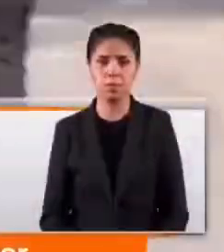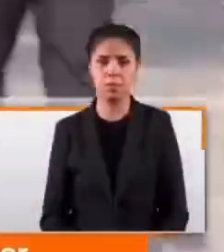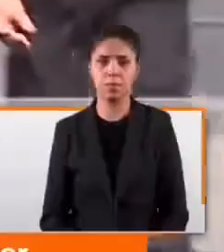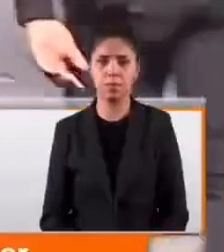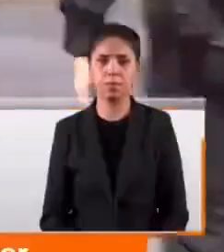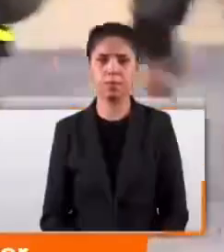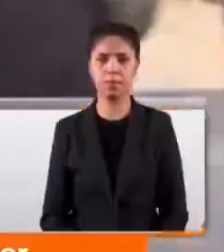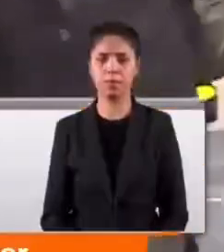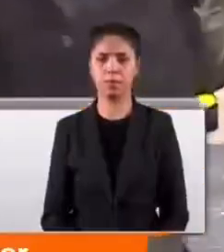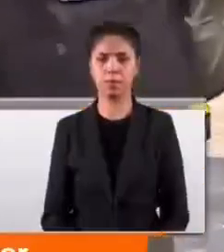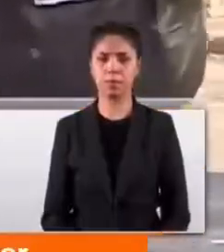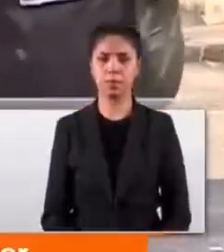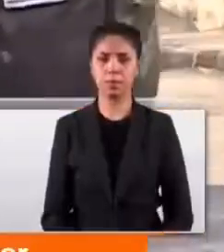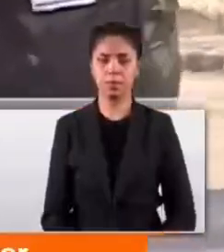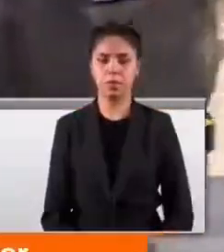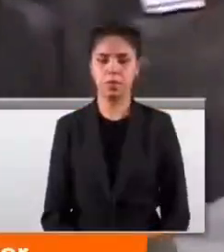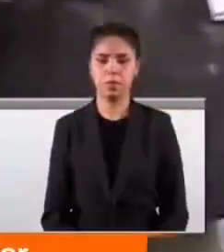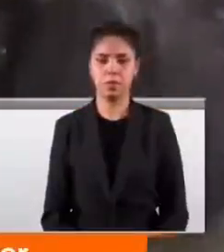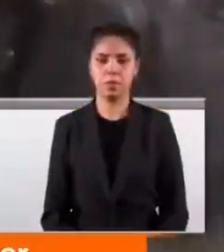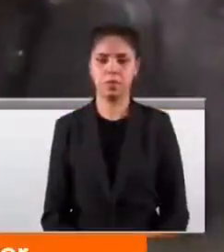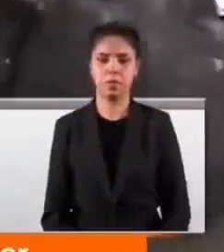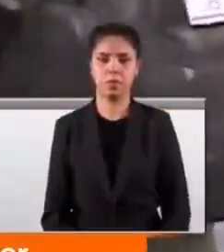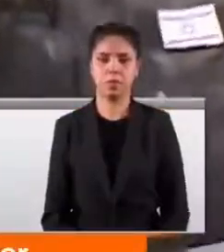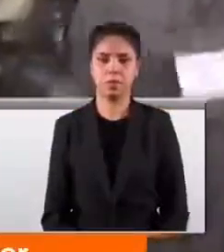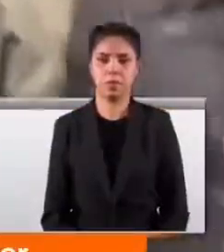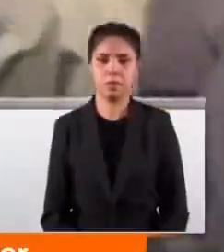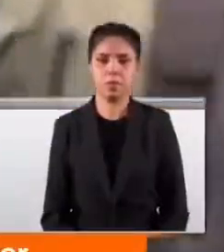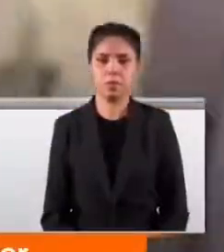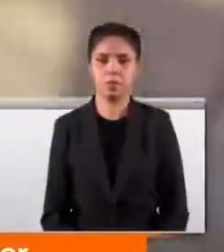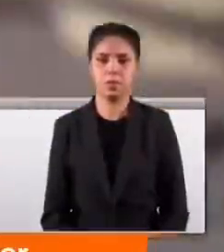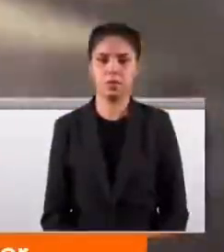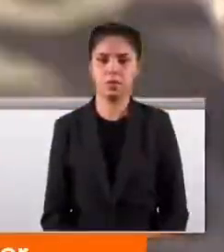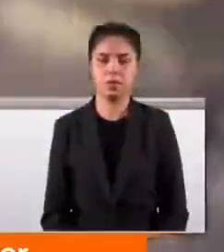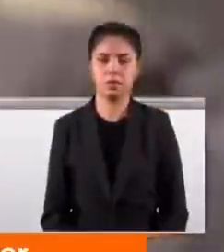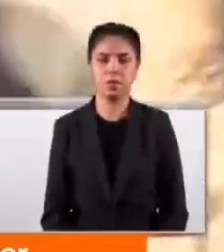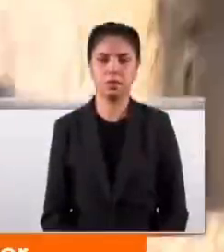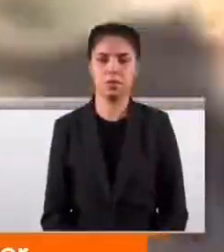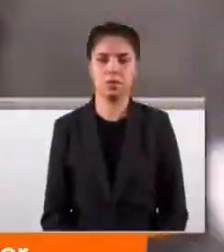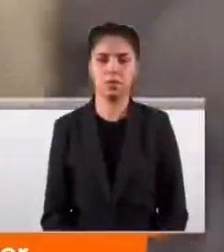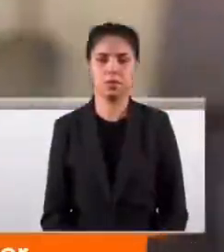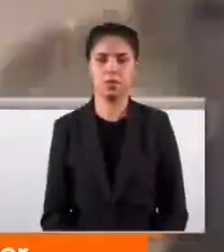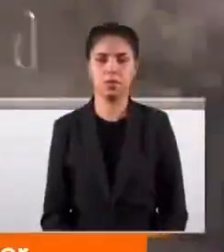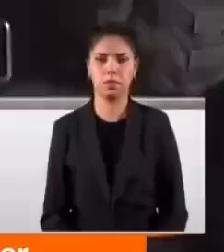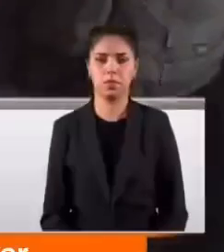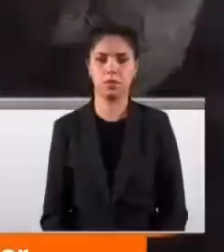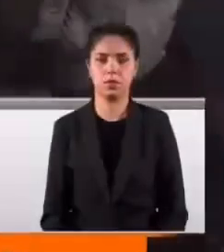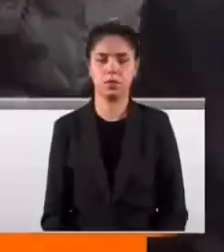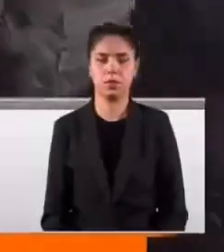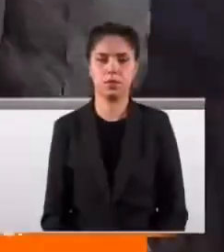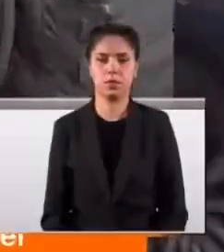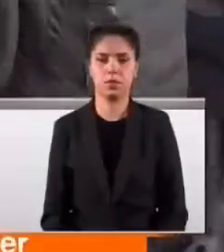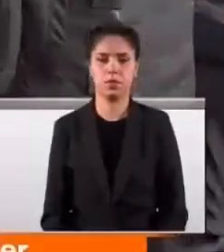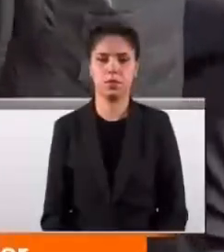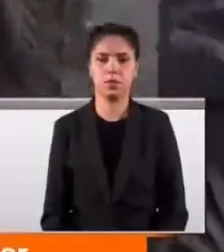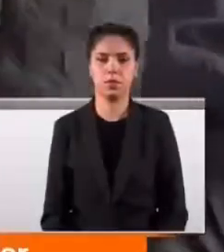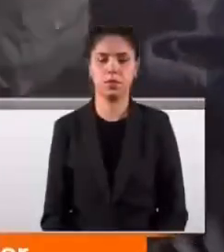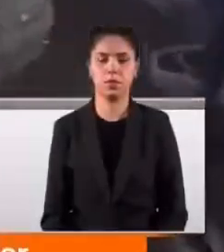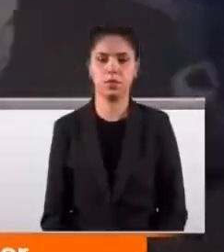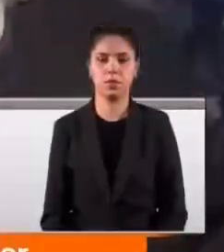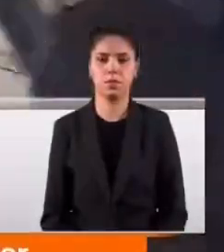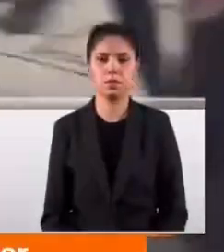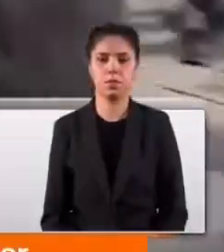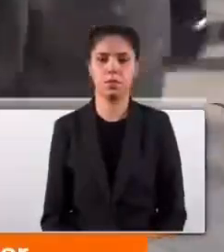Yine açıyor. Bir kez daha bakın. 4-5 kişiyi kaçarken gördüm. Yine gaz